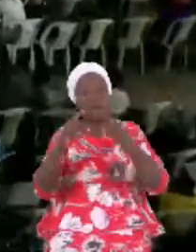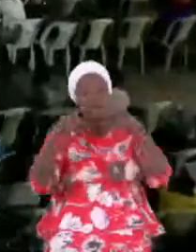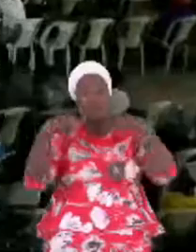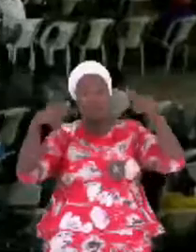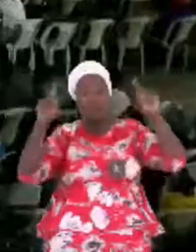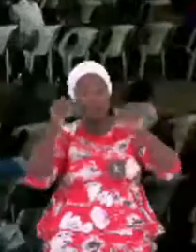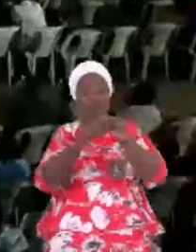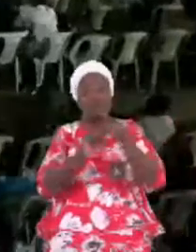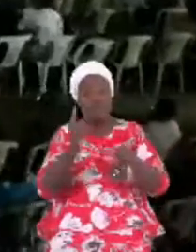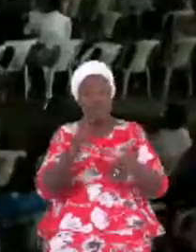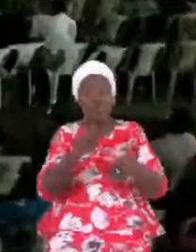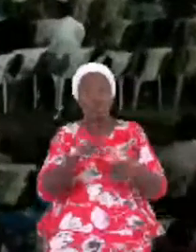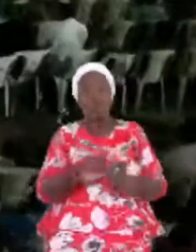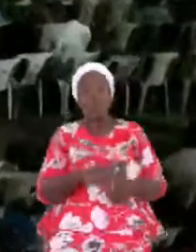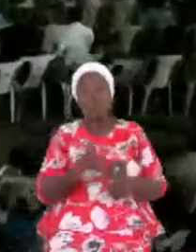foi.